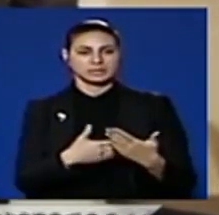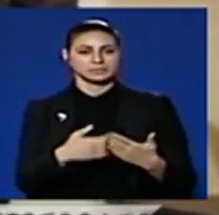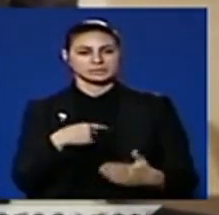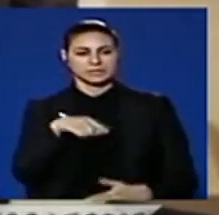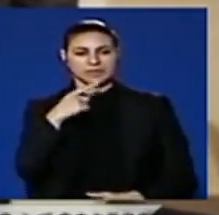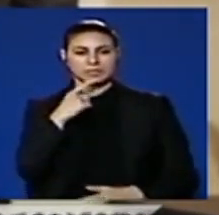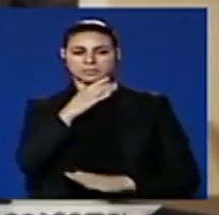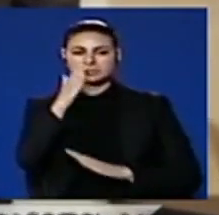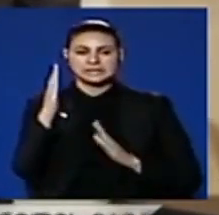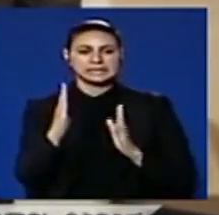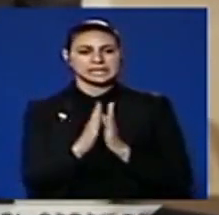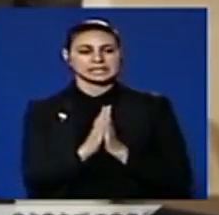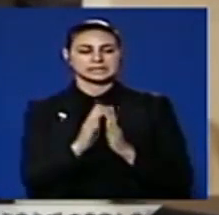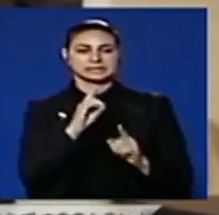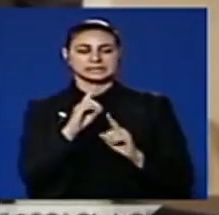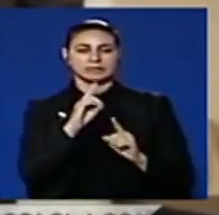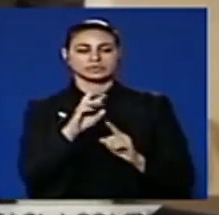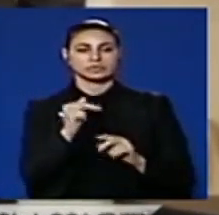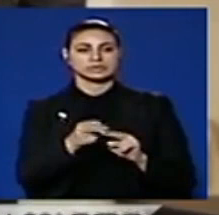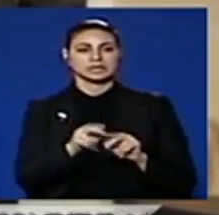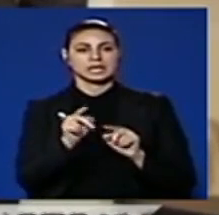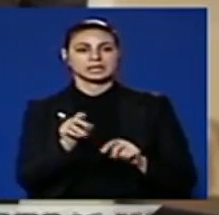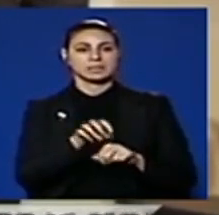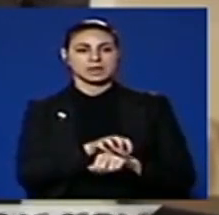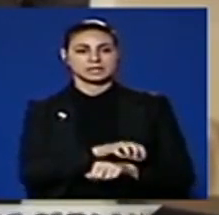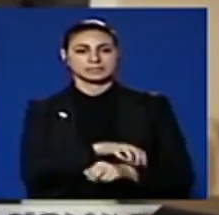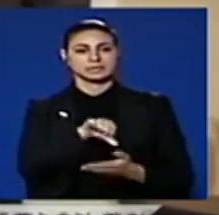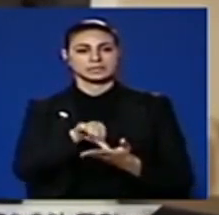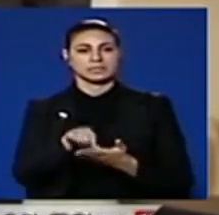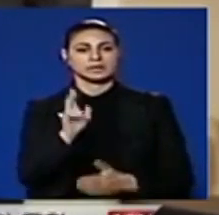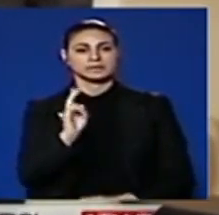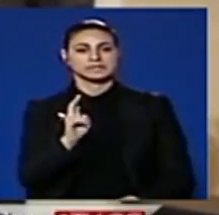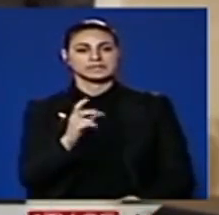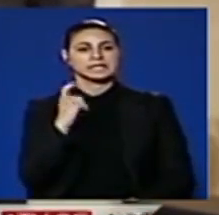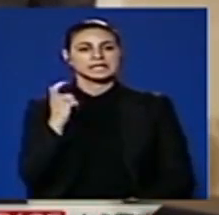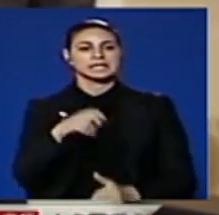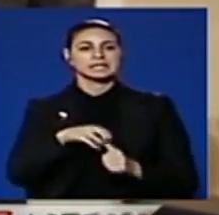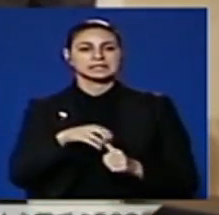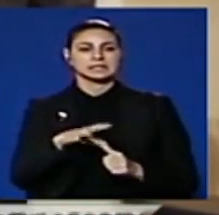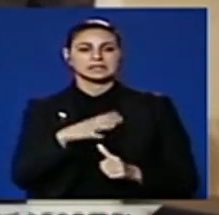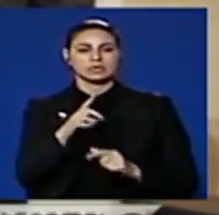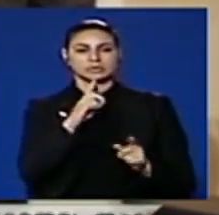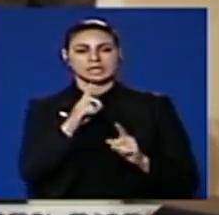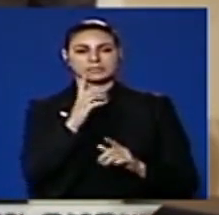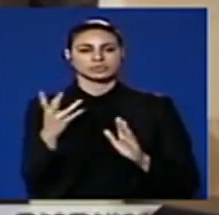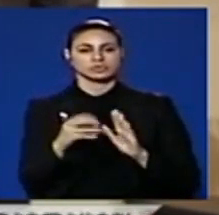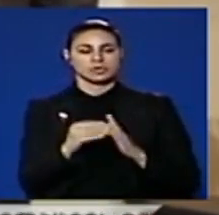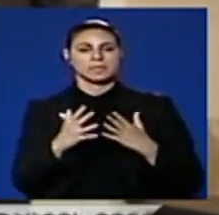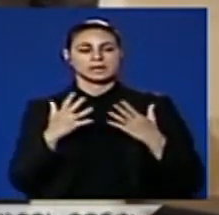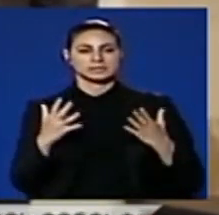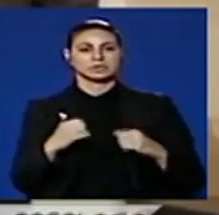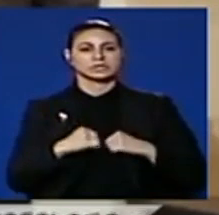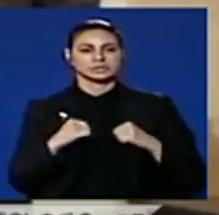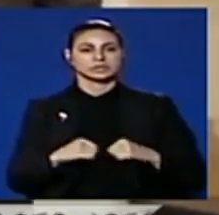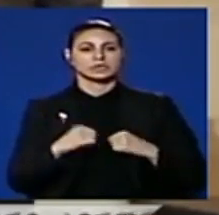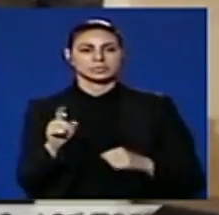ვგულისხმობ მთლიანად ლიდერთა საბჭოს და იმ პარტიების წარმომადგენლებს, რომლებიც ლიდერთა საბჭოში არიან გაწევრიანებულნი, მაქსიმალურად